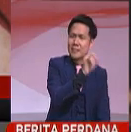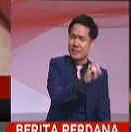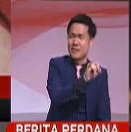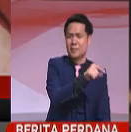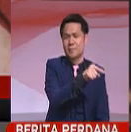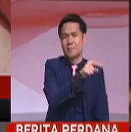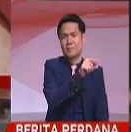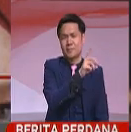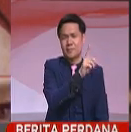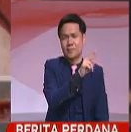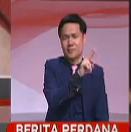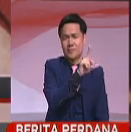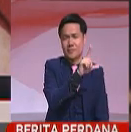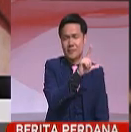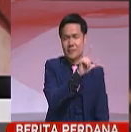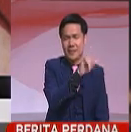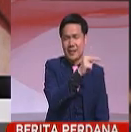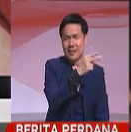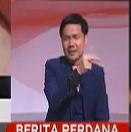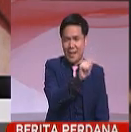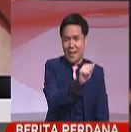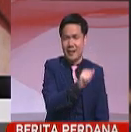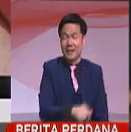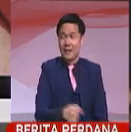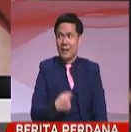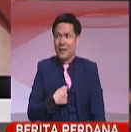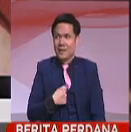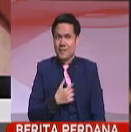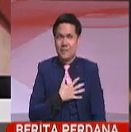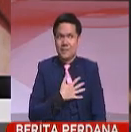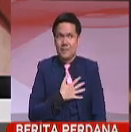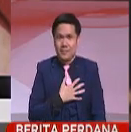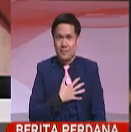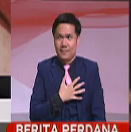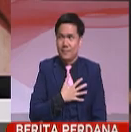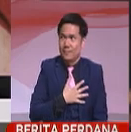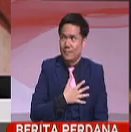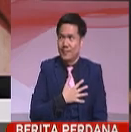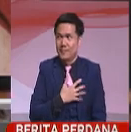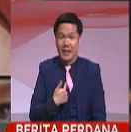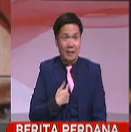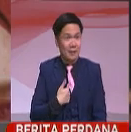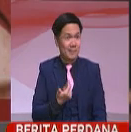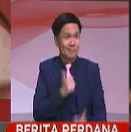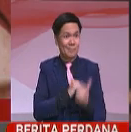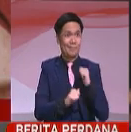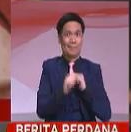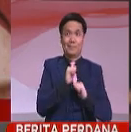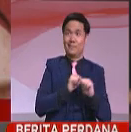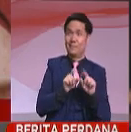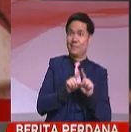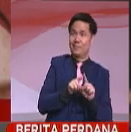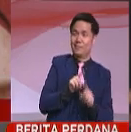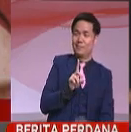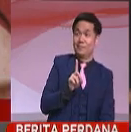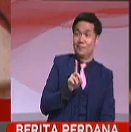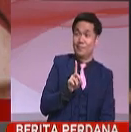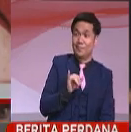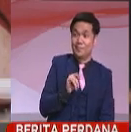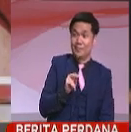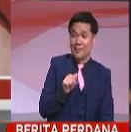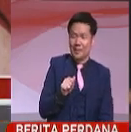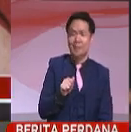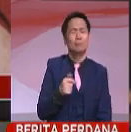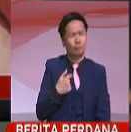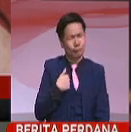Memang terasalah apa bergegar berdegup jantung bila jadi Siti Nordiana kan. I mean tak sangkalah sebab memang Atikah minat